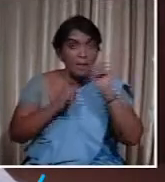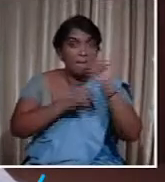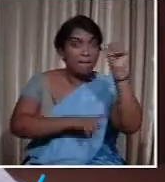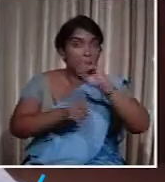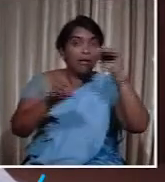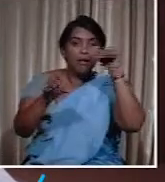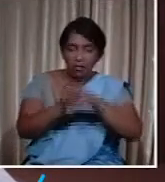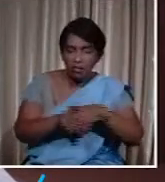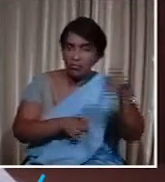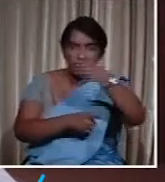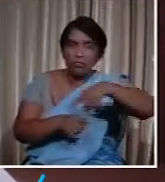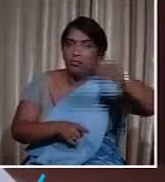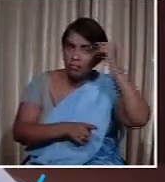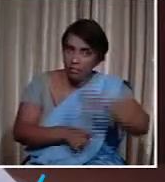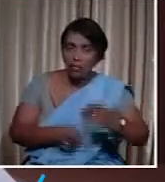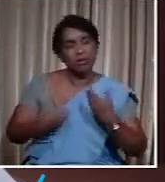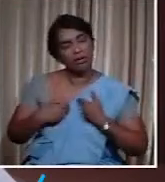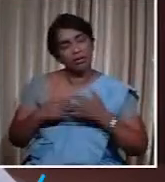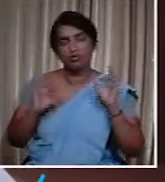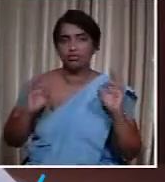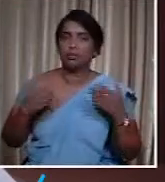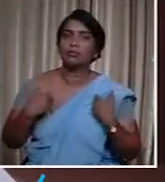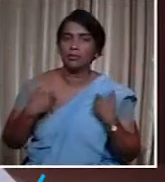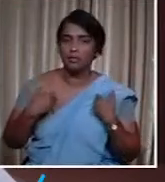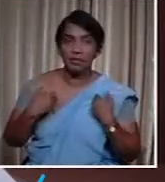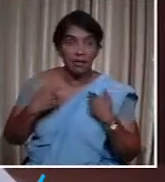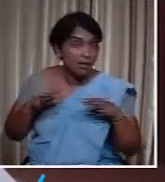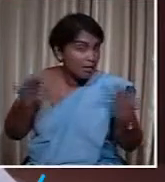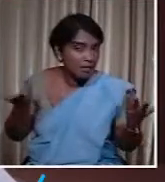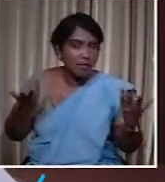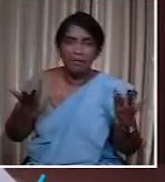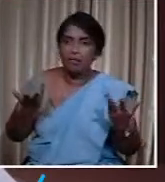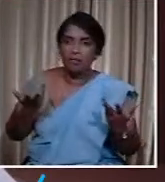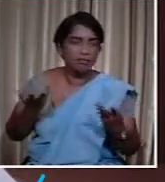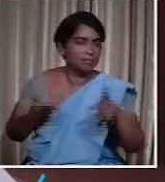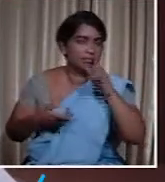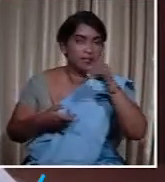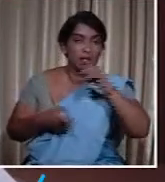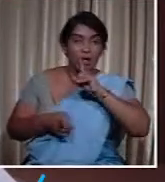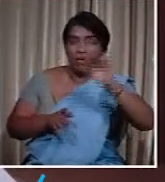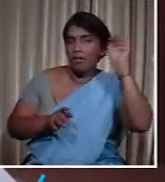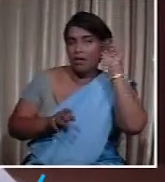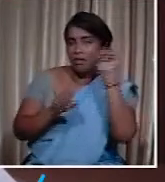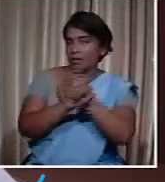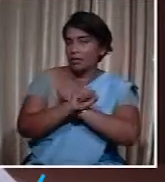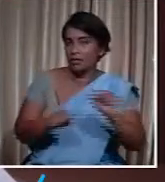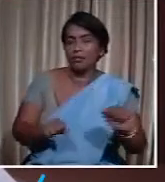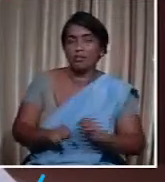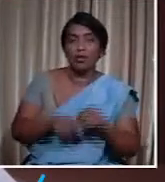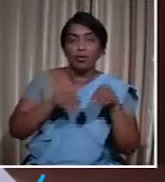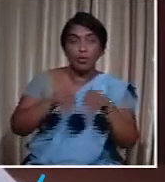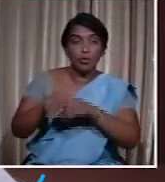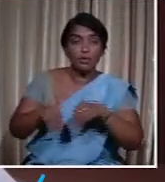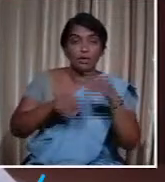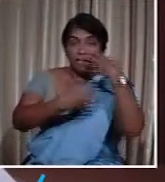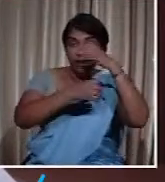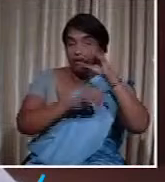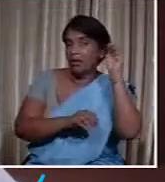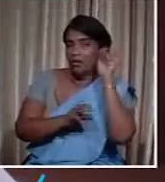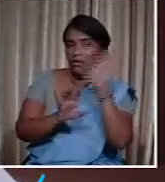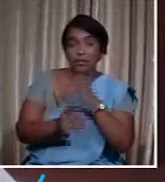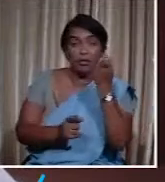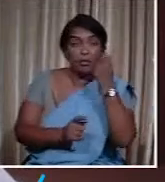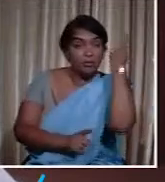තුළ යම් එකගතාවයකට අපි සූදානම් එහෙම නැතුව කිසිවකට අහුම්කන් නොදී කුසි විද්‍යාඥන්ට අහුම්කන් නොදී